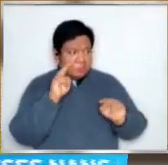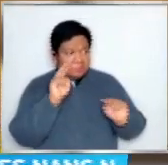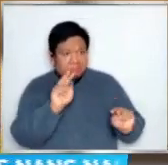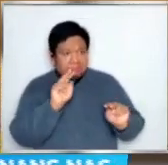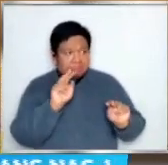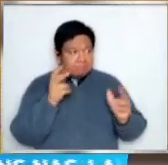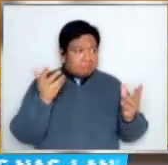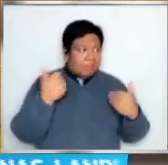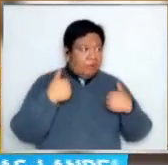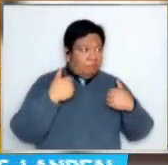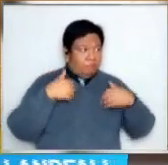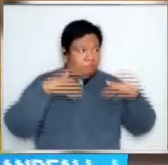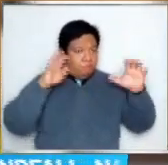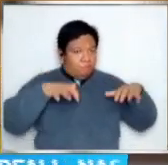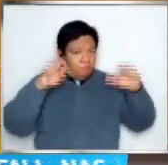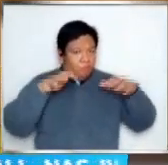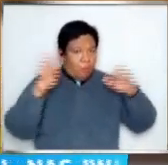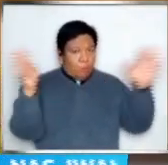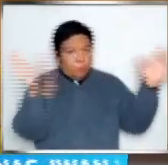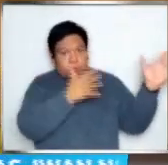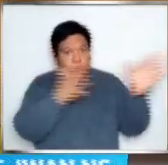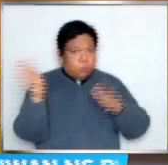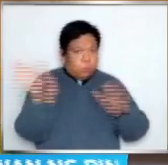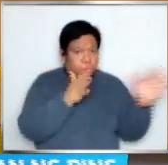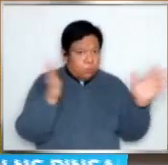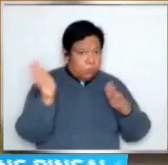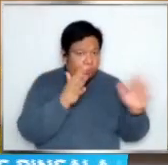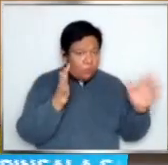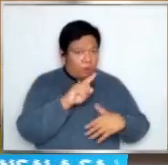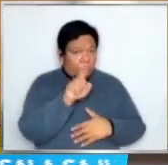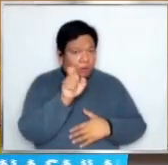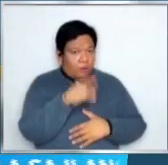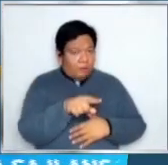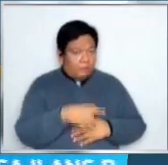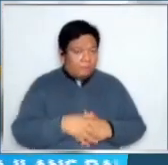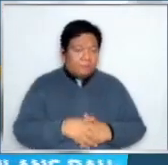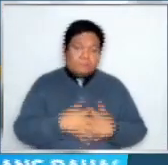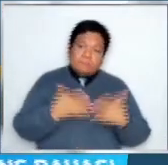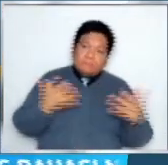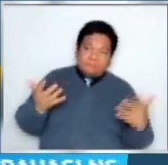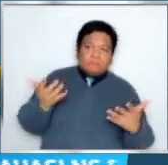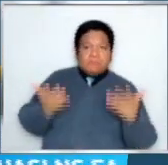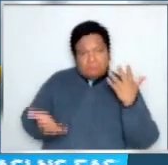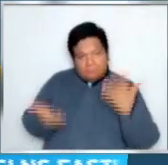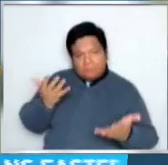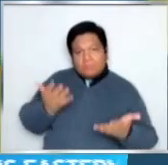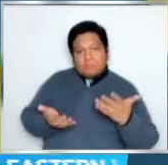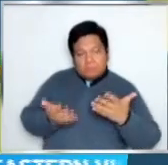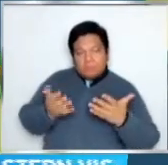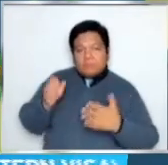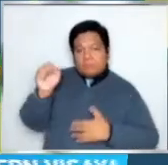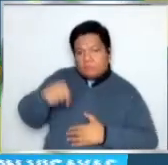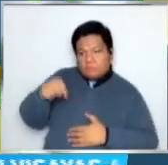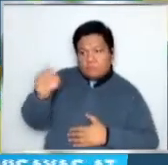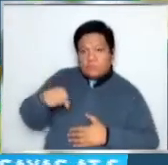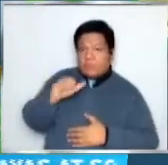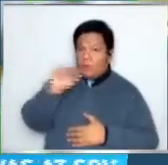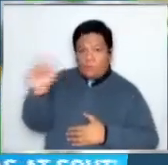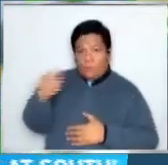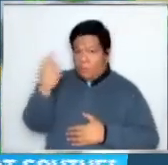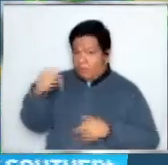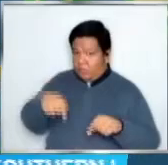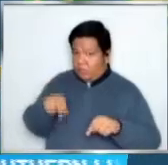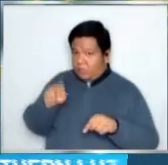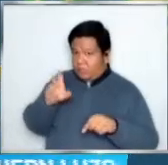malalakas na hangin kaya at ulan? Well, hindi po natin nirurule out yan, no? Mm-hmm. Lahat, hindi lamang dito sa Metro Manila, kundi dito sa